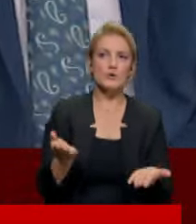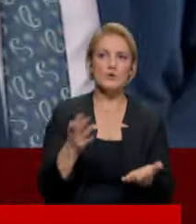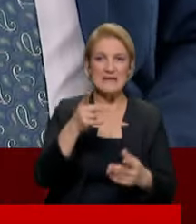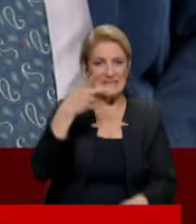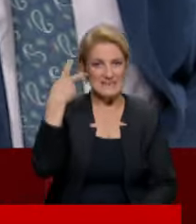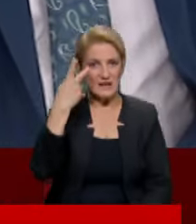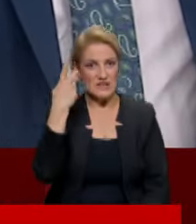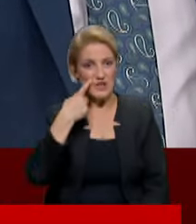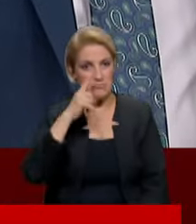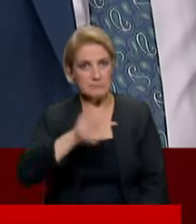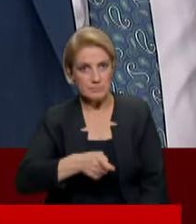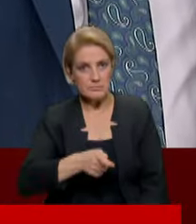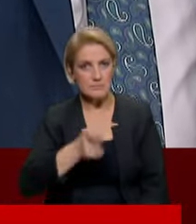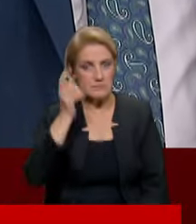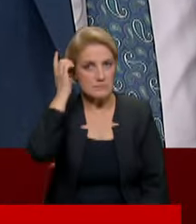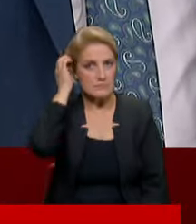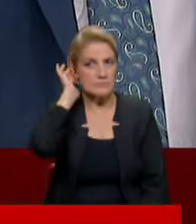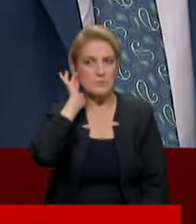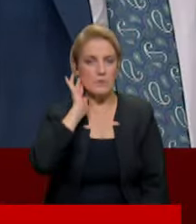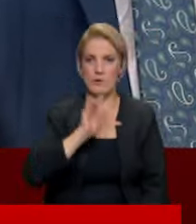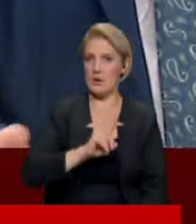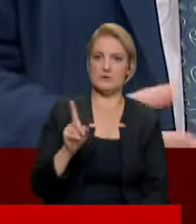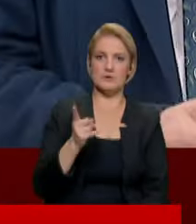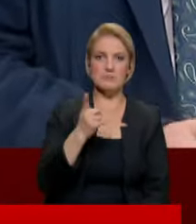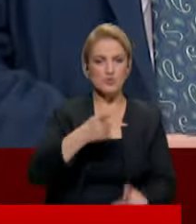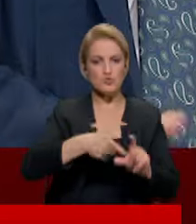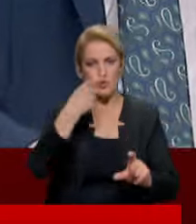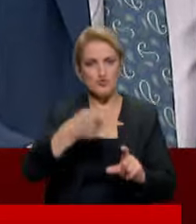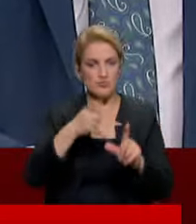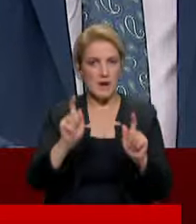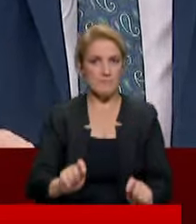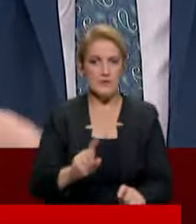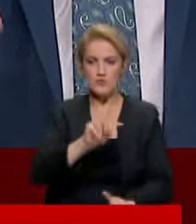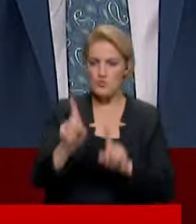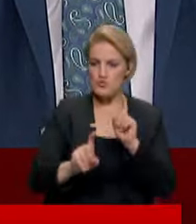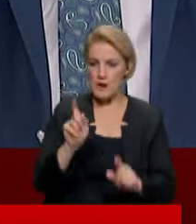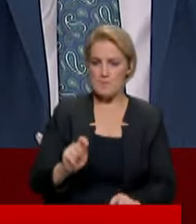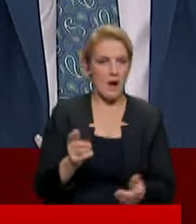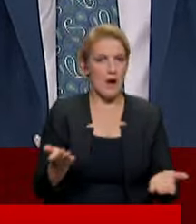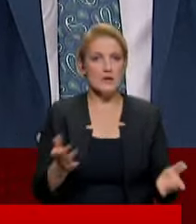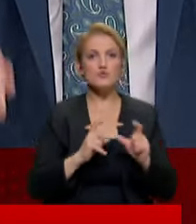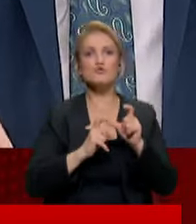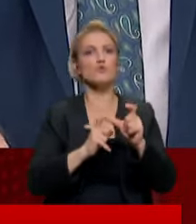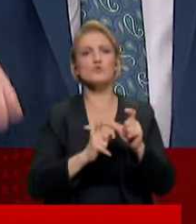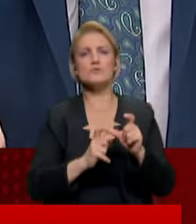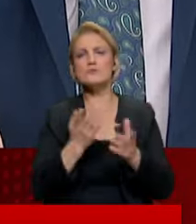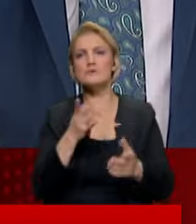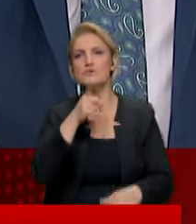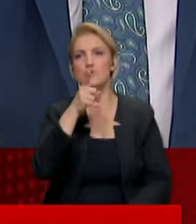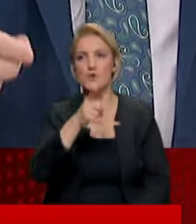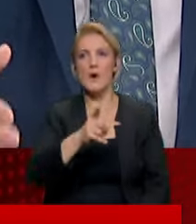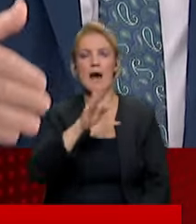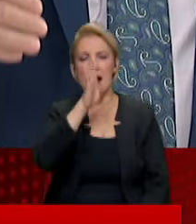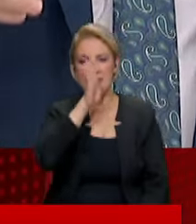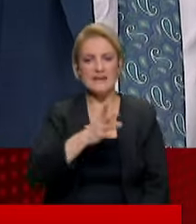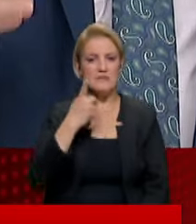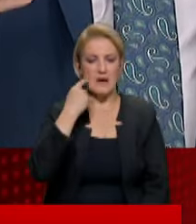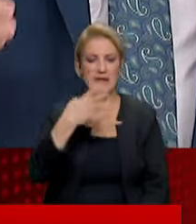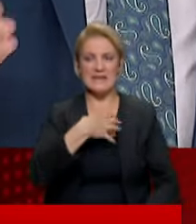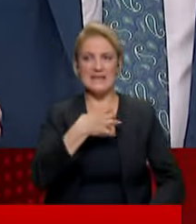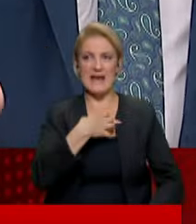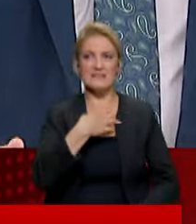sahtecilik mi tespit etti Hayır bir soruşturma mı yaptı Hayır o zaman soru şu Adalet Bakanlığı kendi